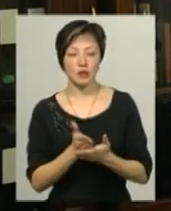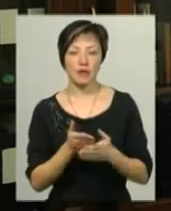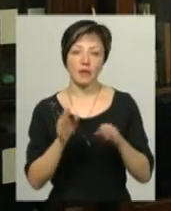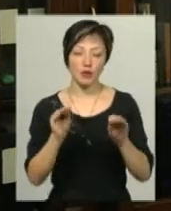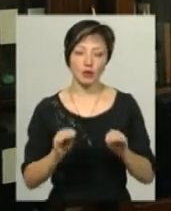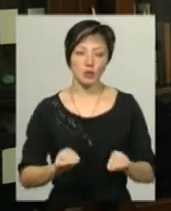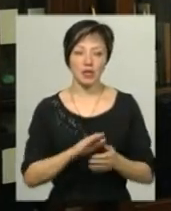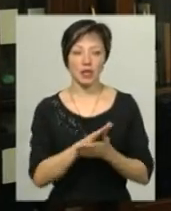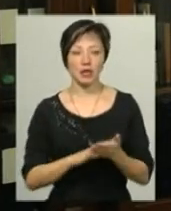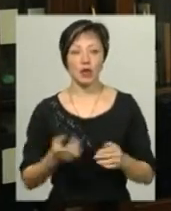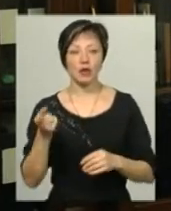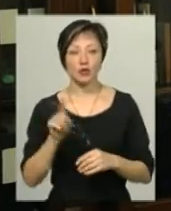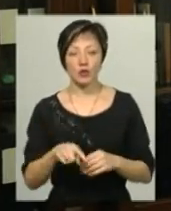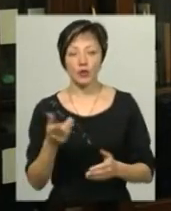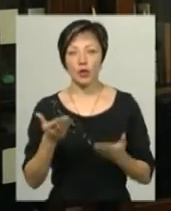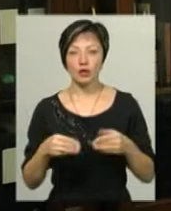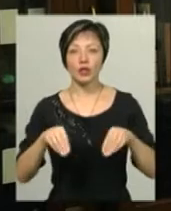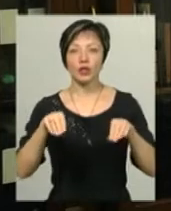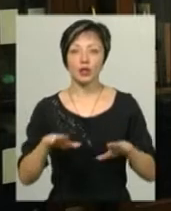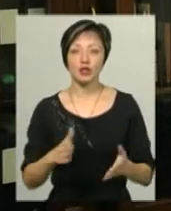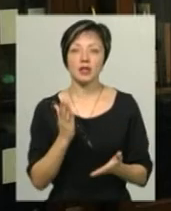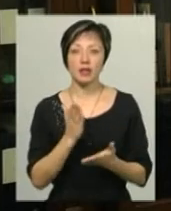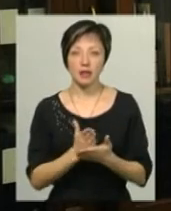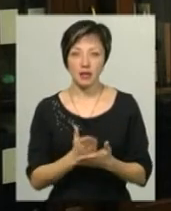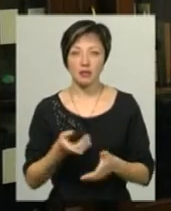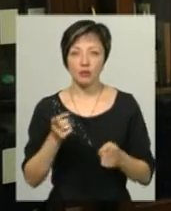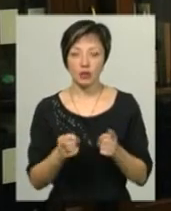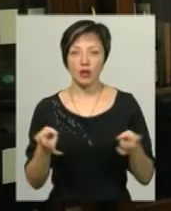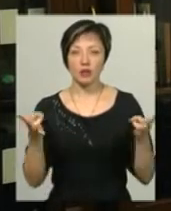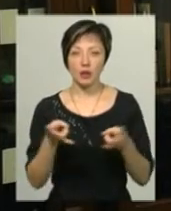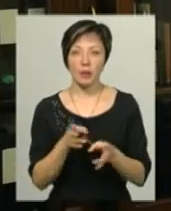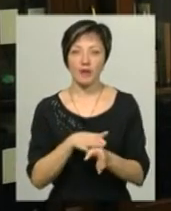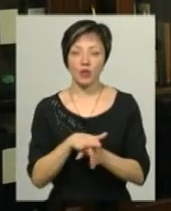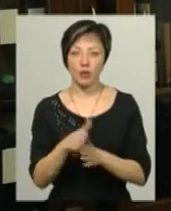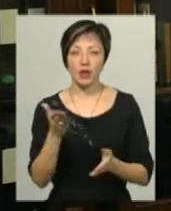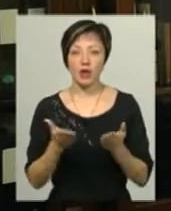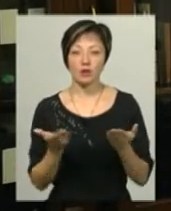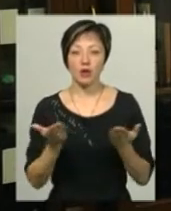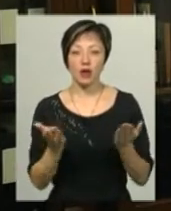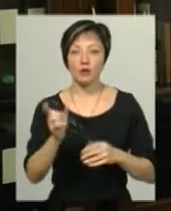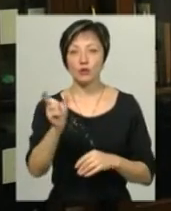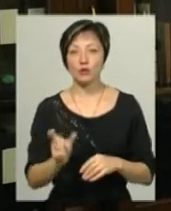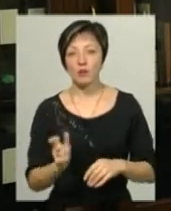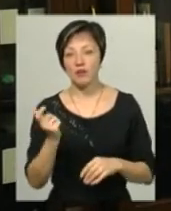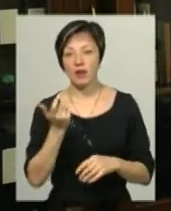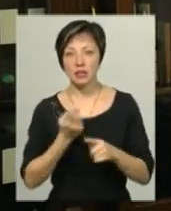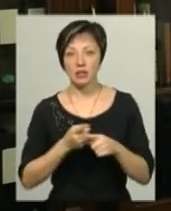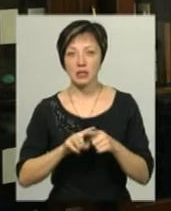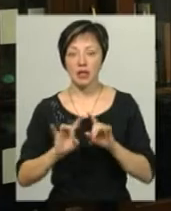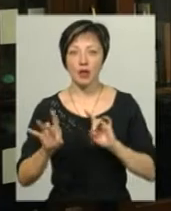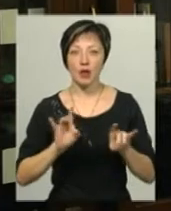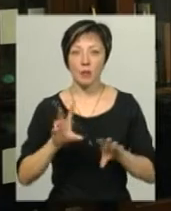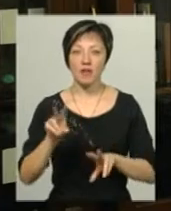далі. Тому, якщо таке рішення є, його, звичайно, треба виконувати. Якщо якась особа, власник цієї рекламної